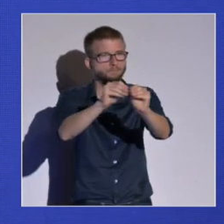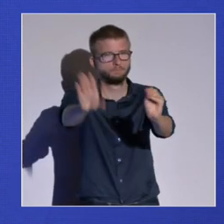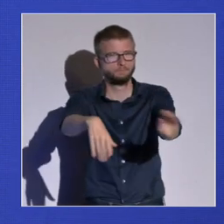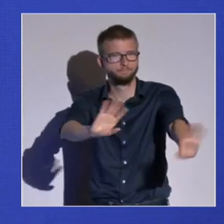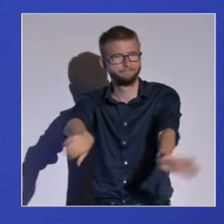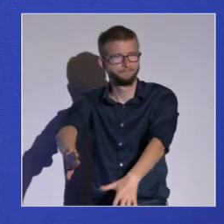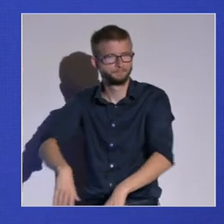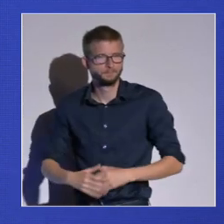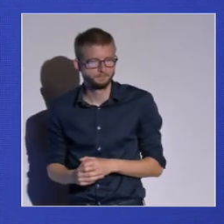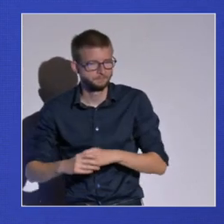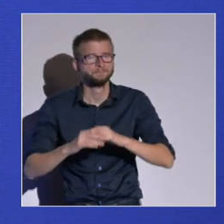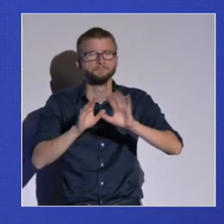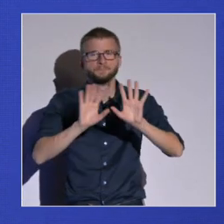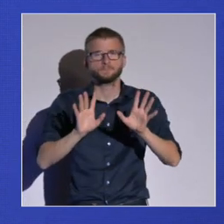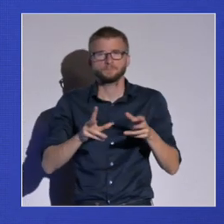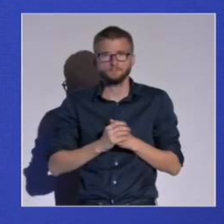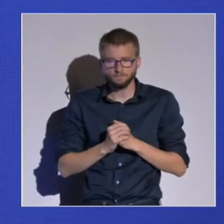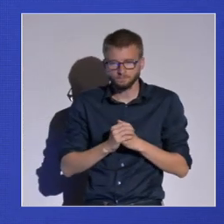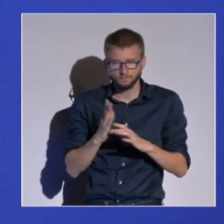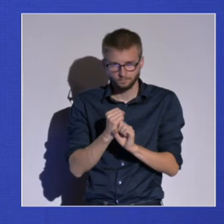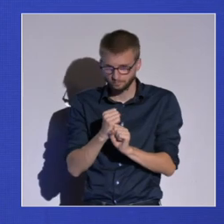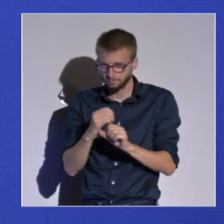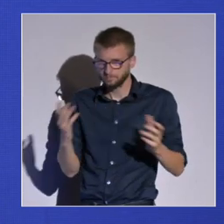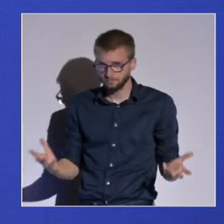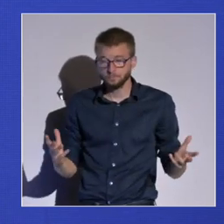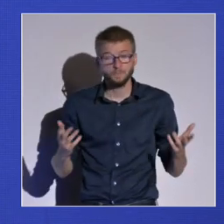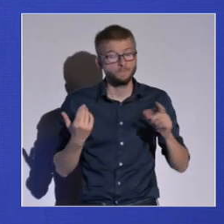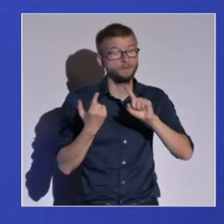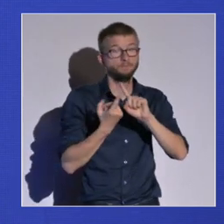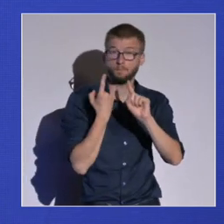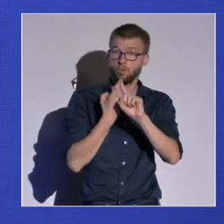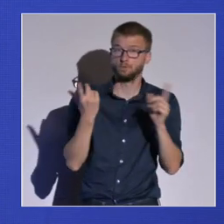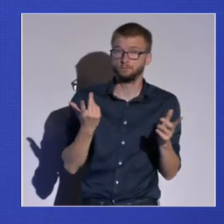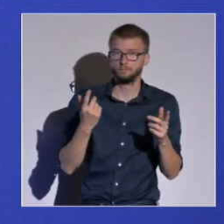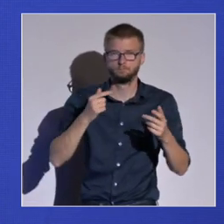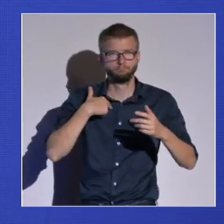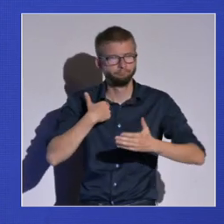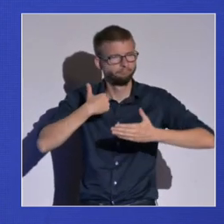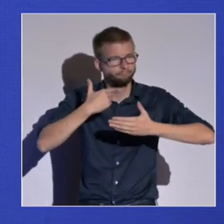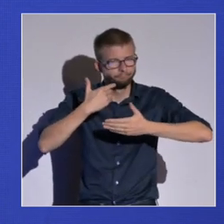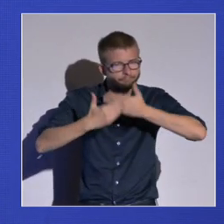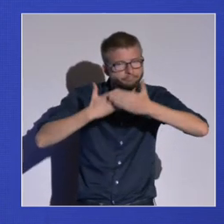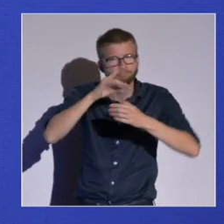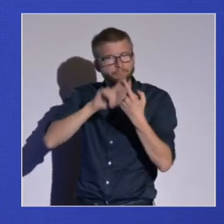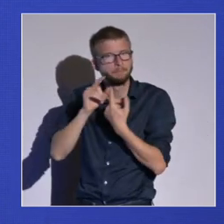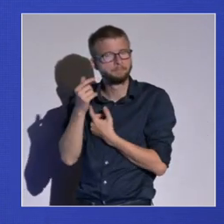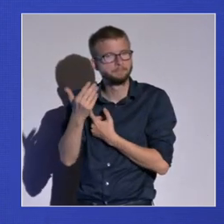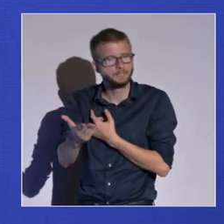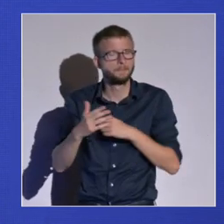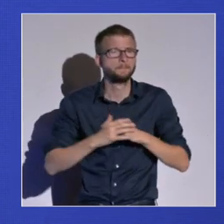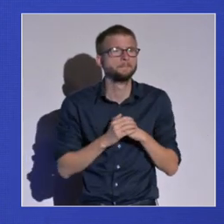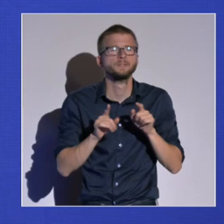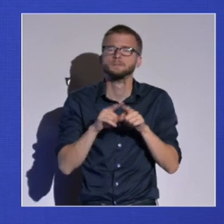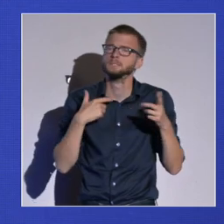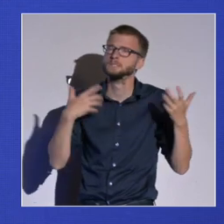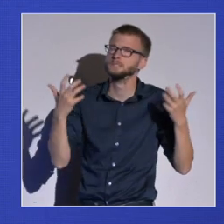hier soir et donc c'est très c'est très important que nous allions dans ce sens-là je souhaiterais aussi qu'on traite